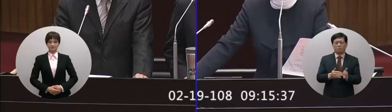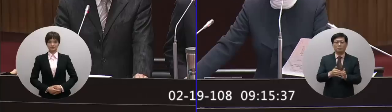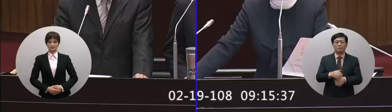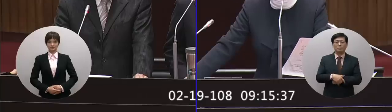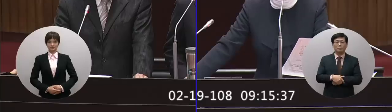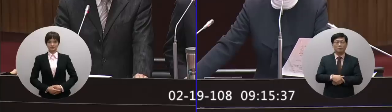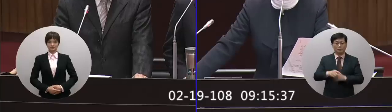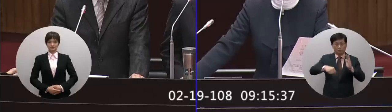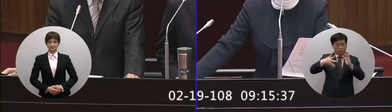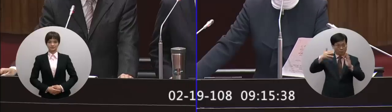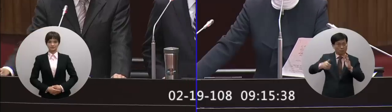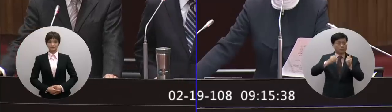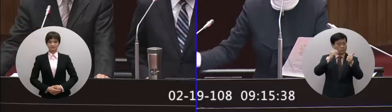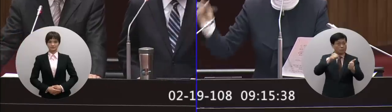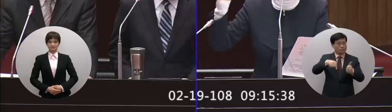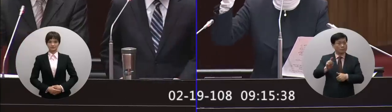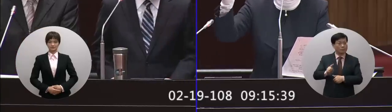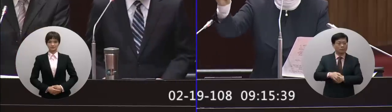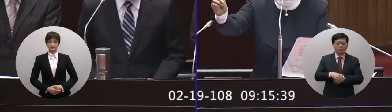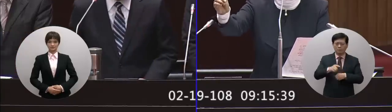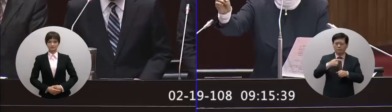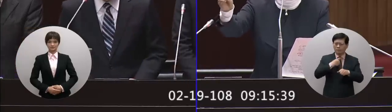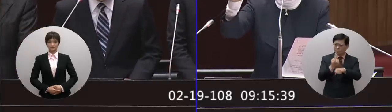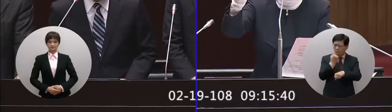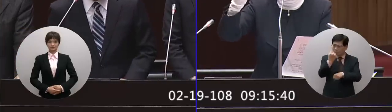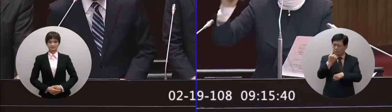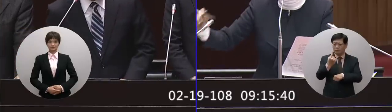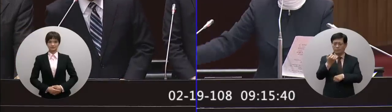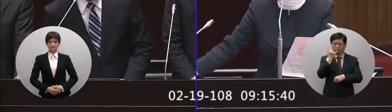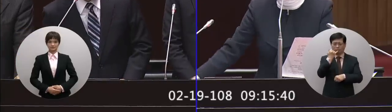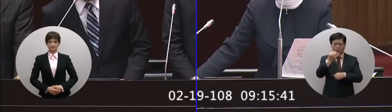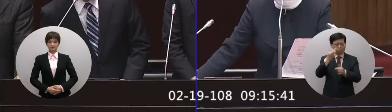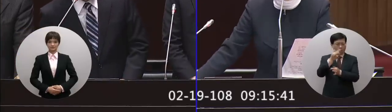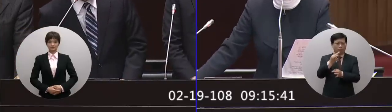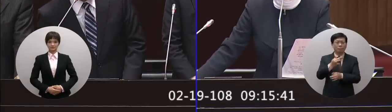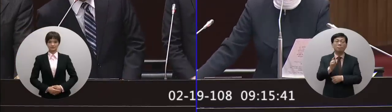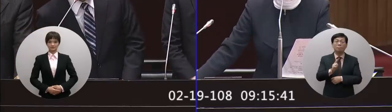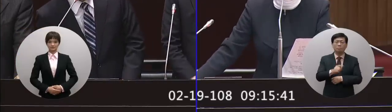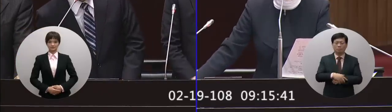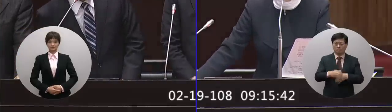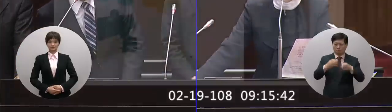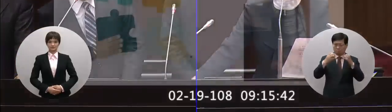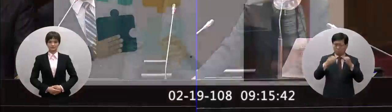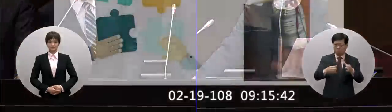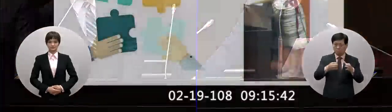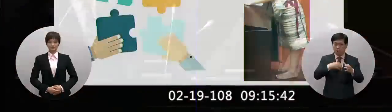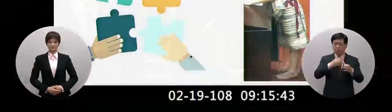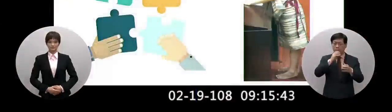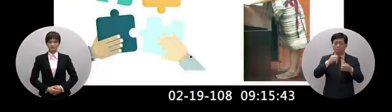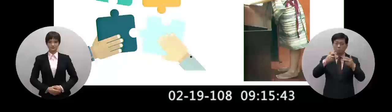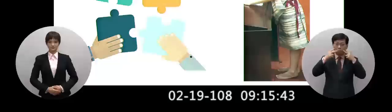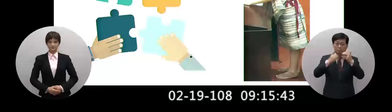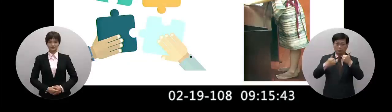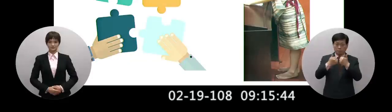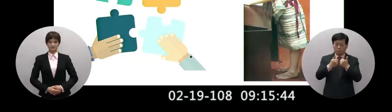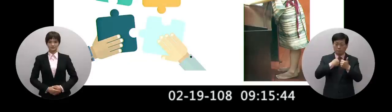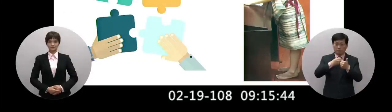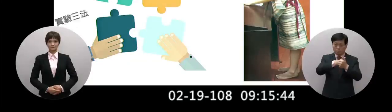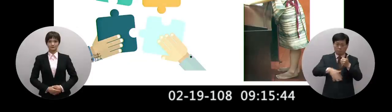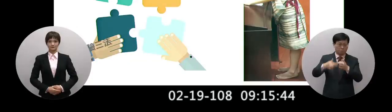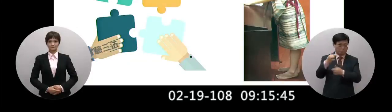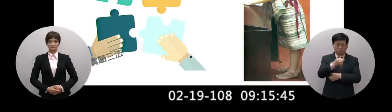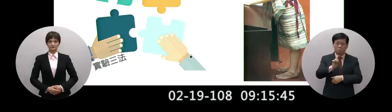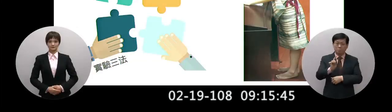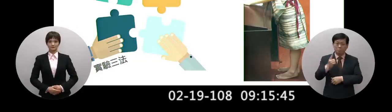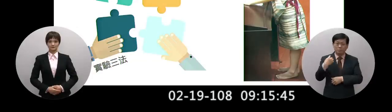院长，我要请你了解的是，我们只差一块拼图就可以完整建构完整的原住民教育体系，也